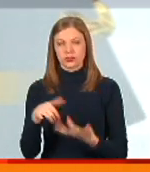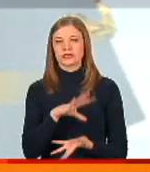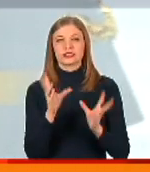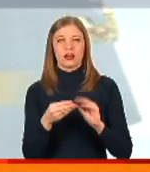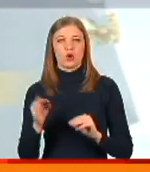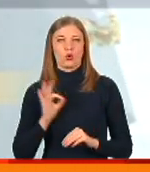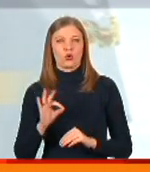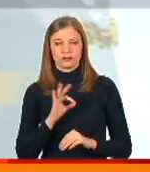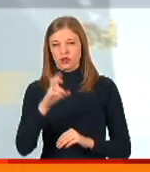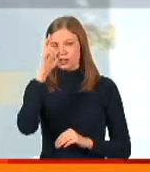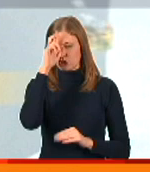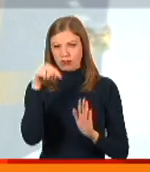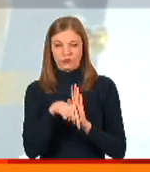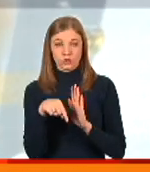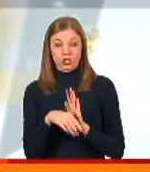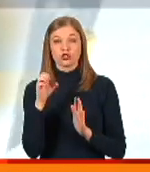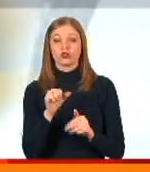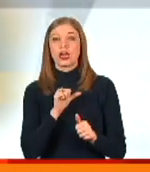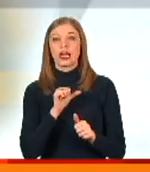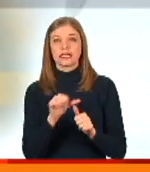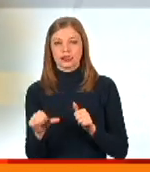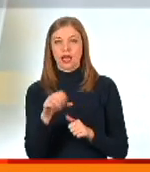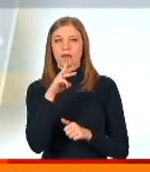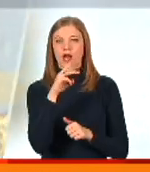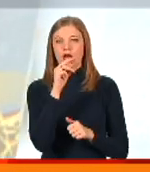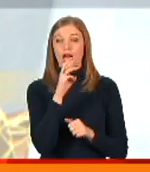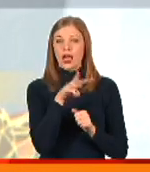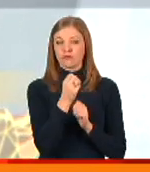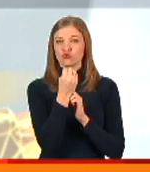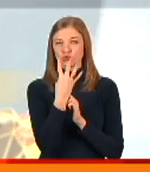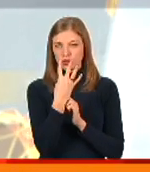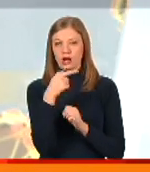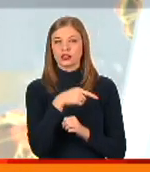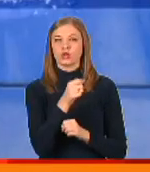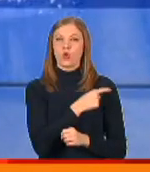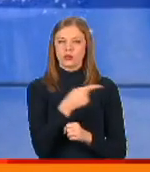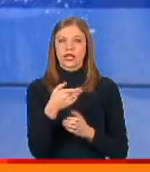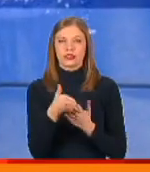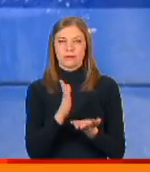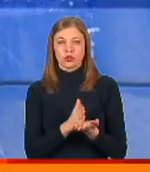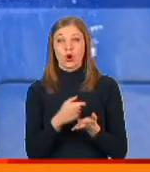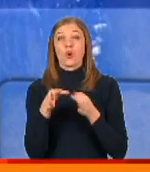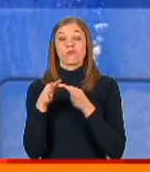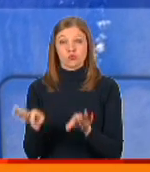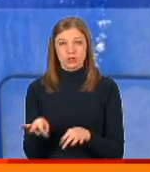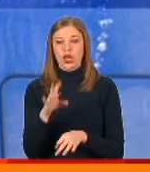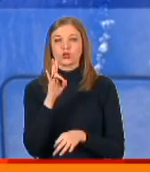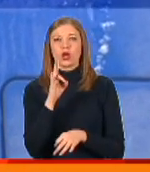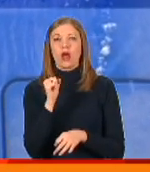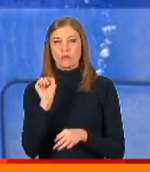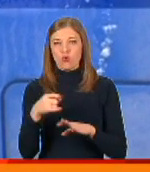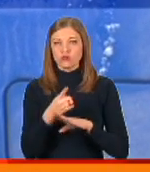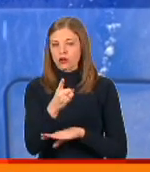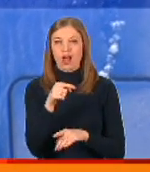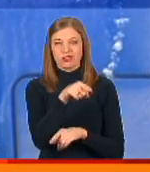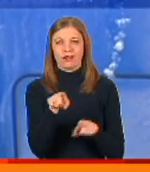загального користування державного значення, а саме М14 Одеса-Мелітополь-Новоазовськ. Пускають, говорять, до Панфіловки можна доїхати, а